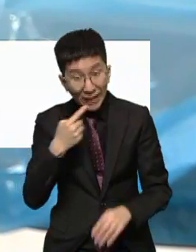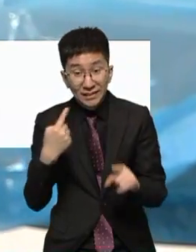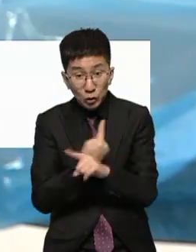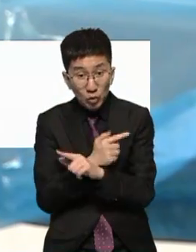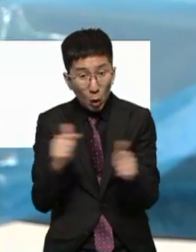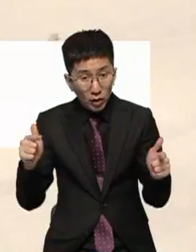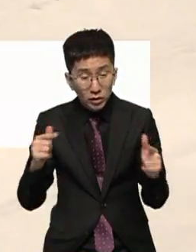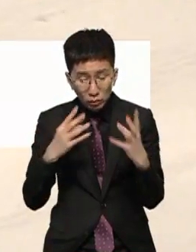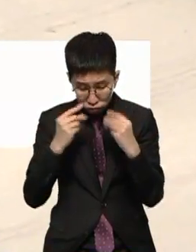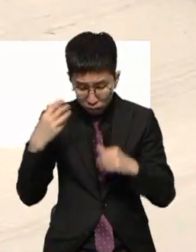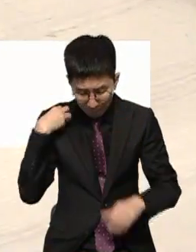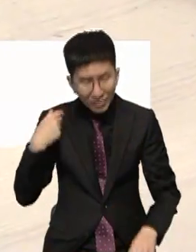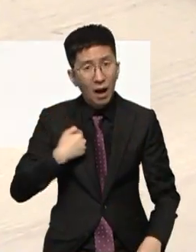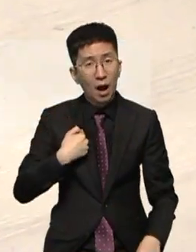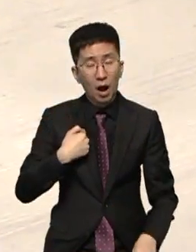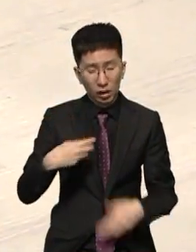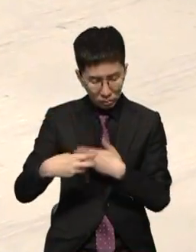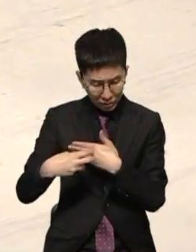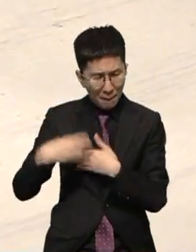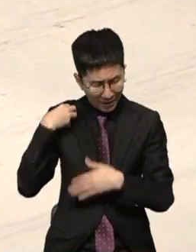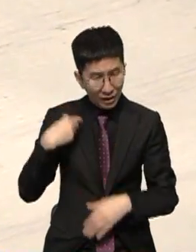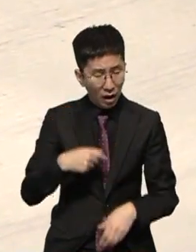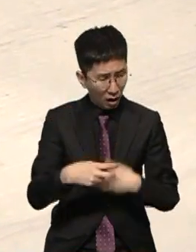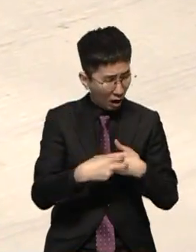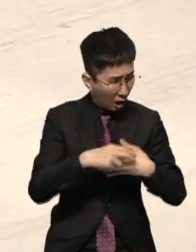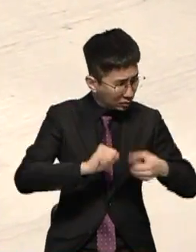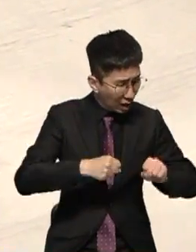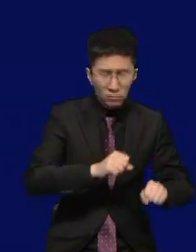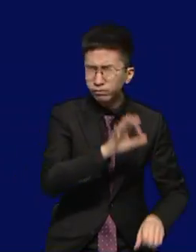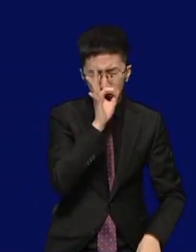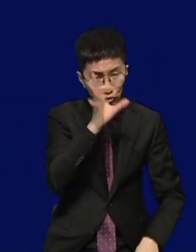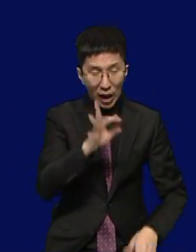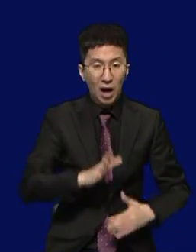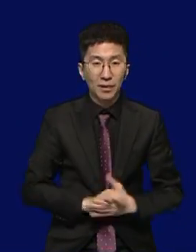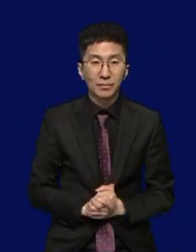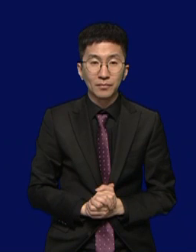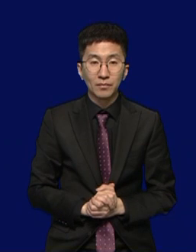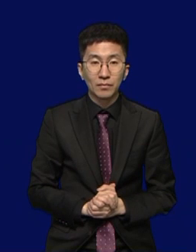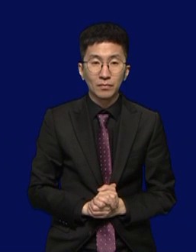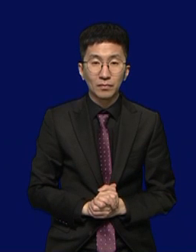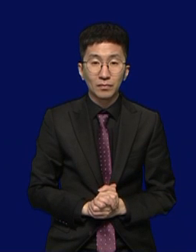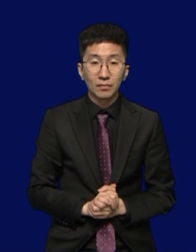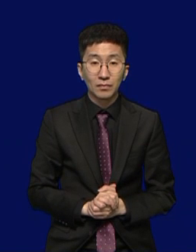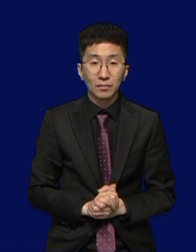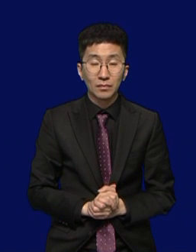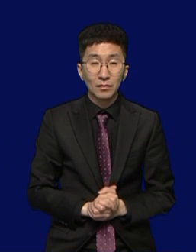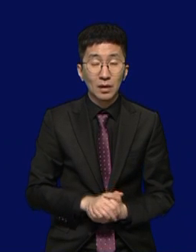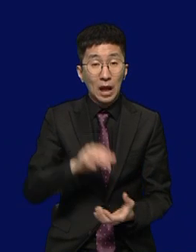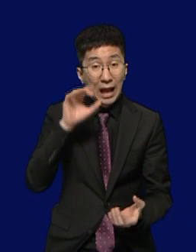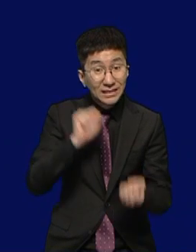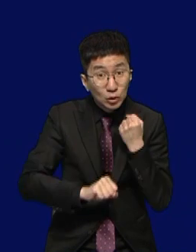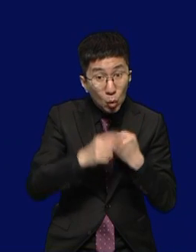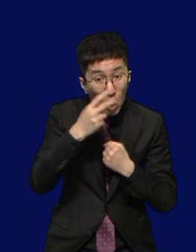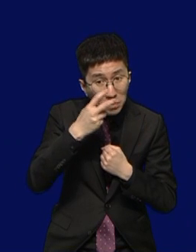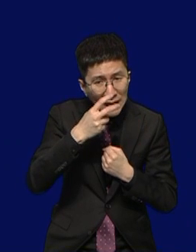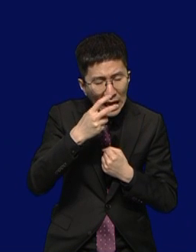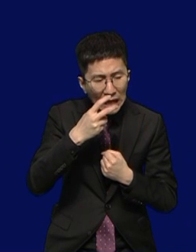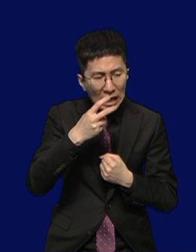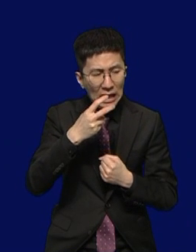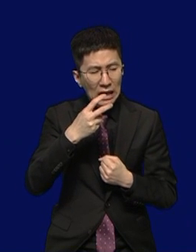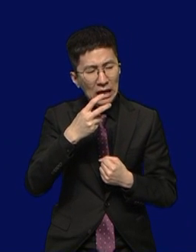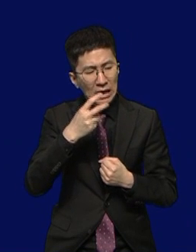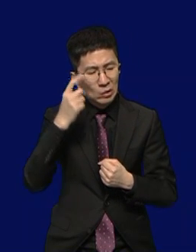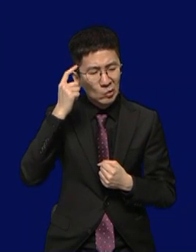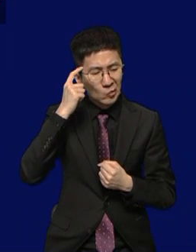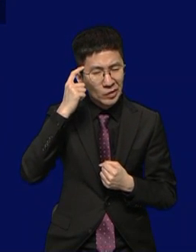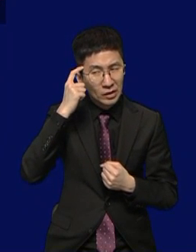의원은 에서 시행을 해야 된다고 생각하고 있습니다 정부는 한의원의 전문가용 신속한 원 검사에 대해 고민 한다고 했다가